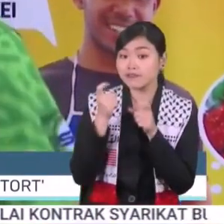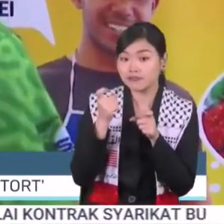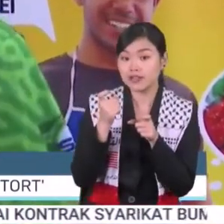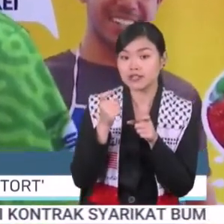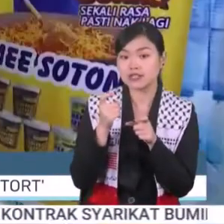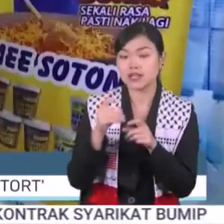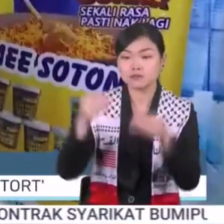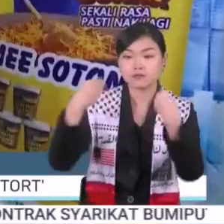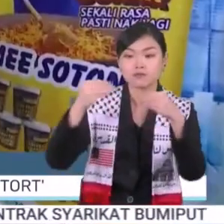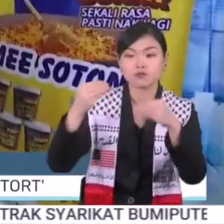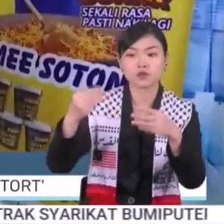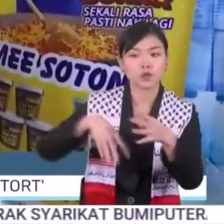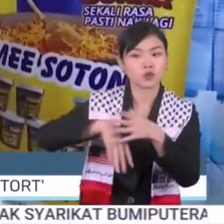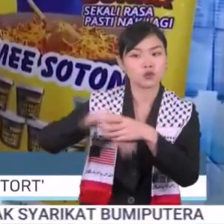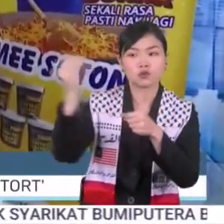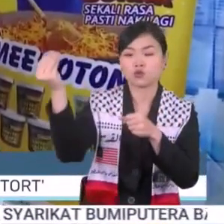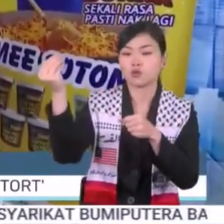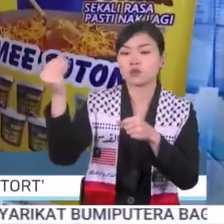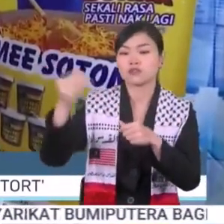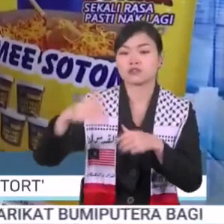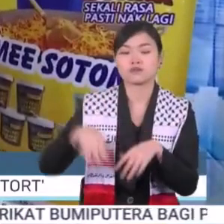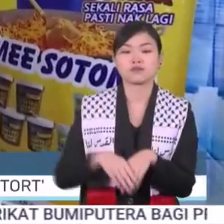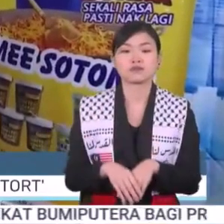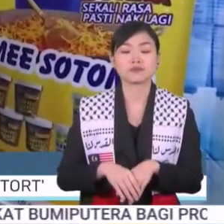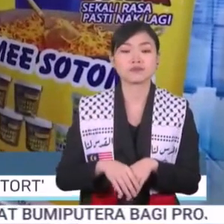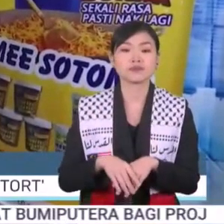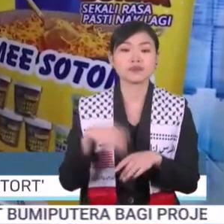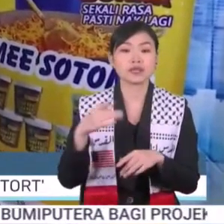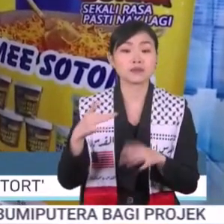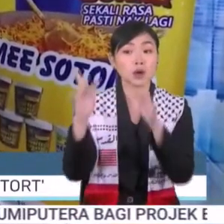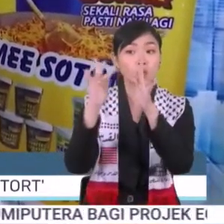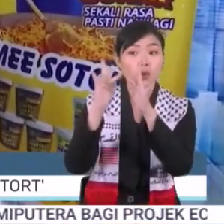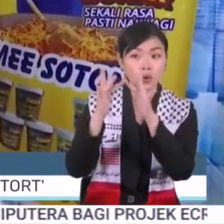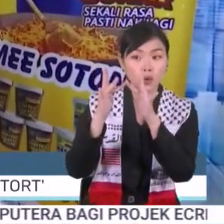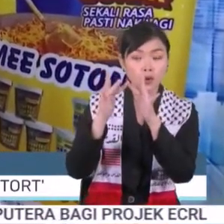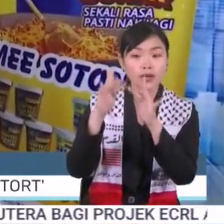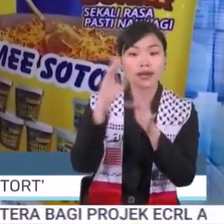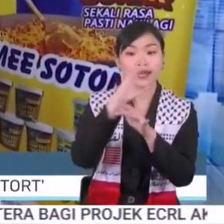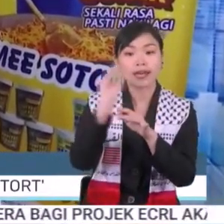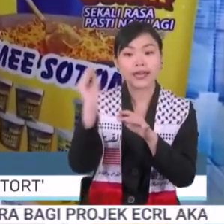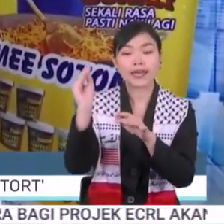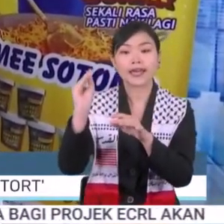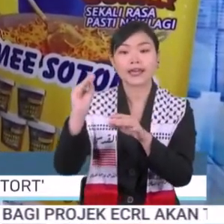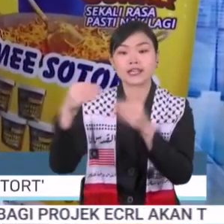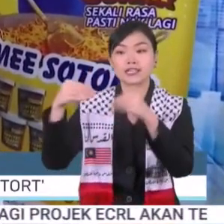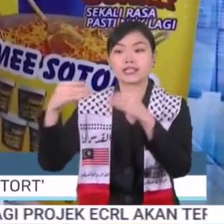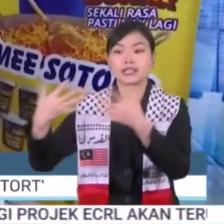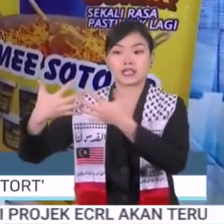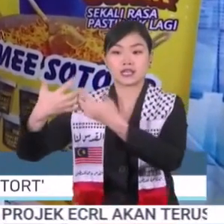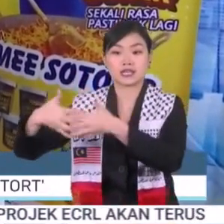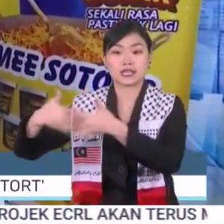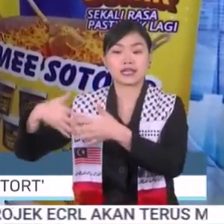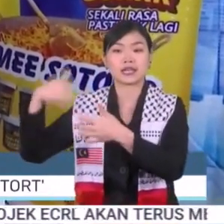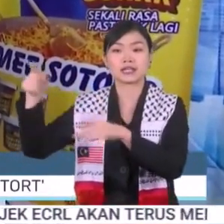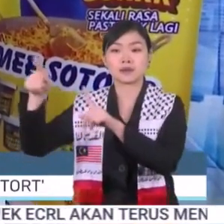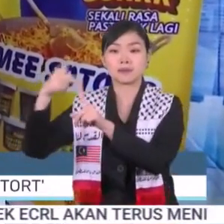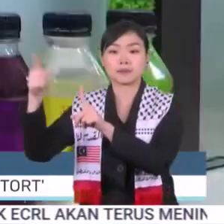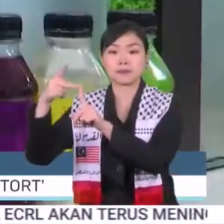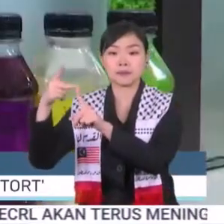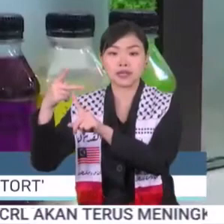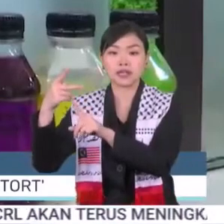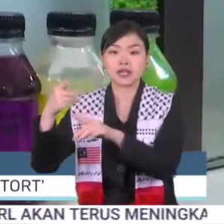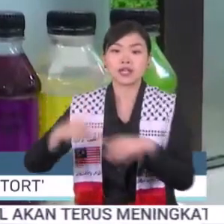Duk di jajuh selain memasarkan produknya secara di diilang di Pulau Pang kedkai